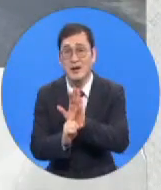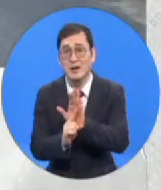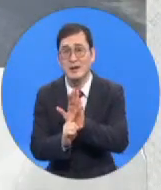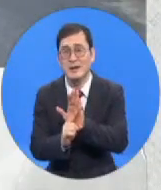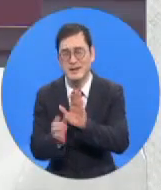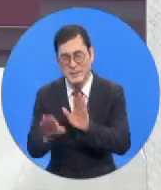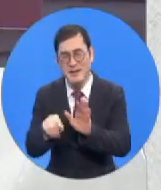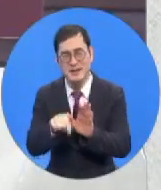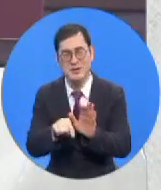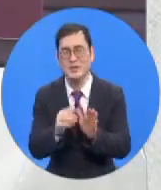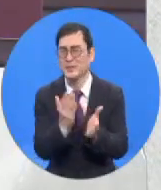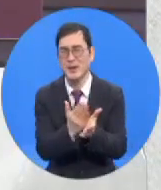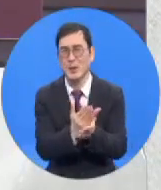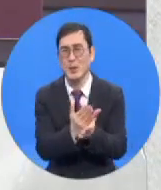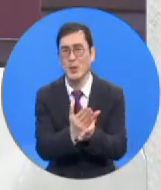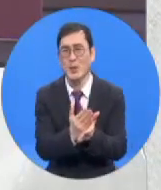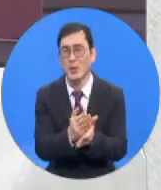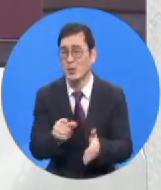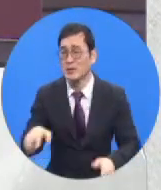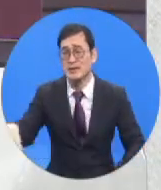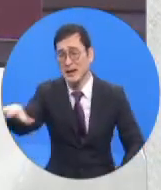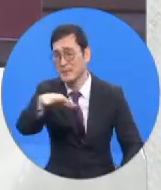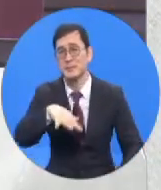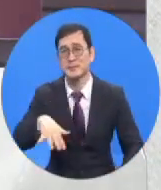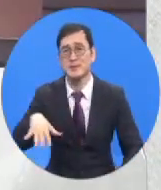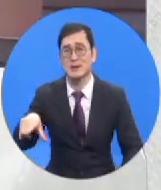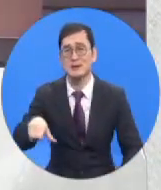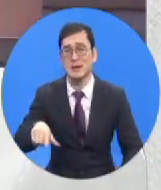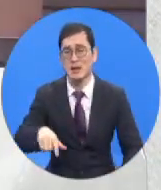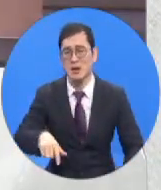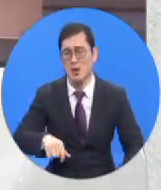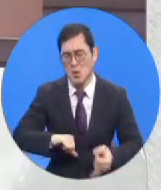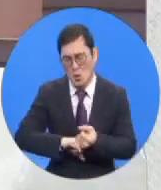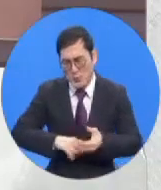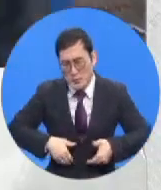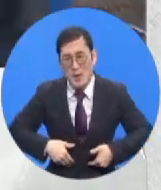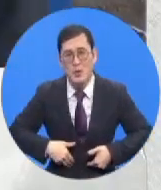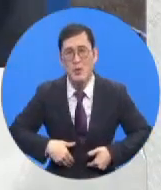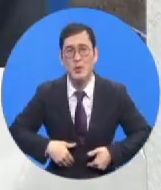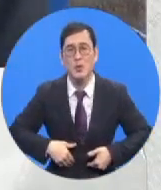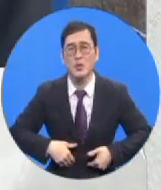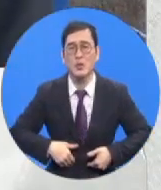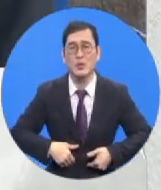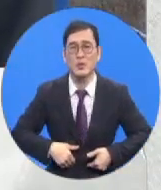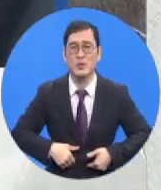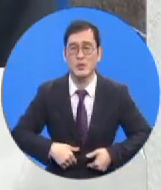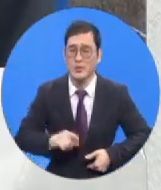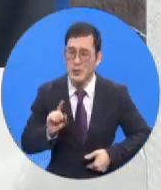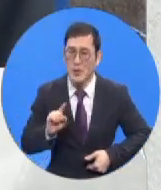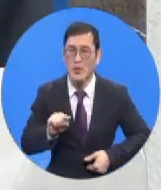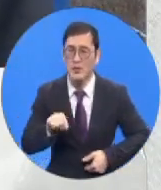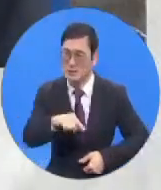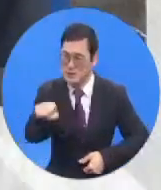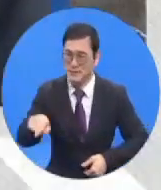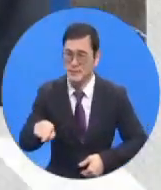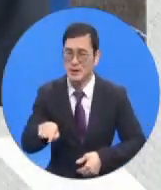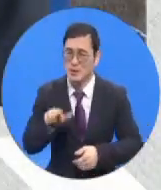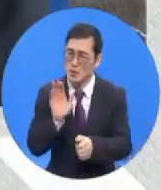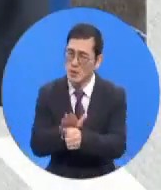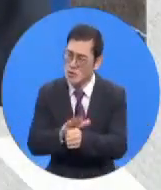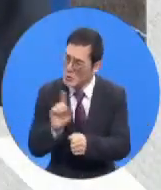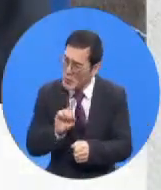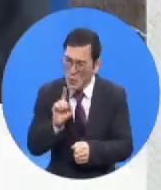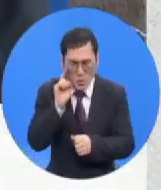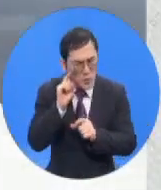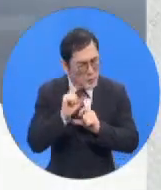거 말고 정말로 할 수 있는 모든 성과 마음을 다해서 국가가 이렇게